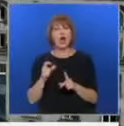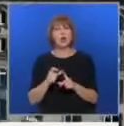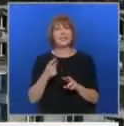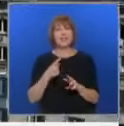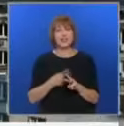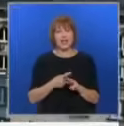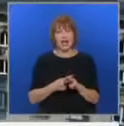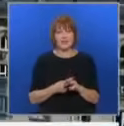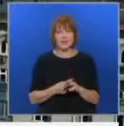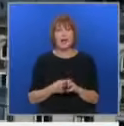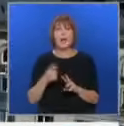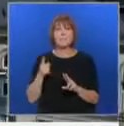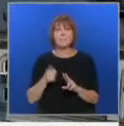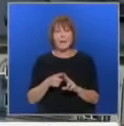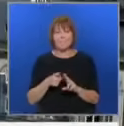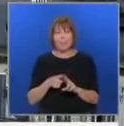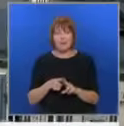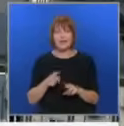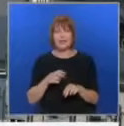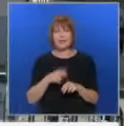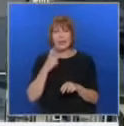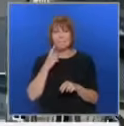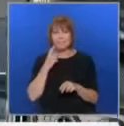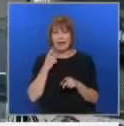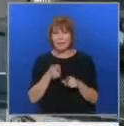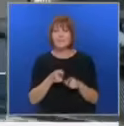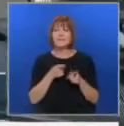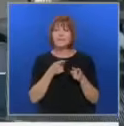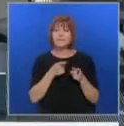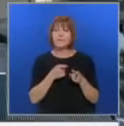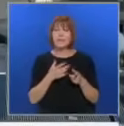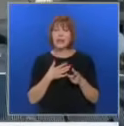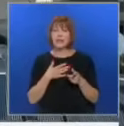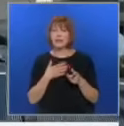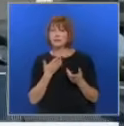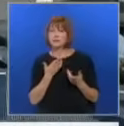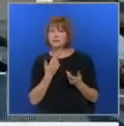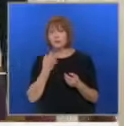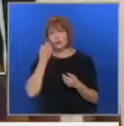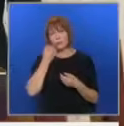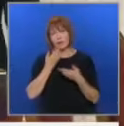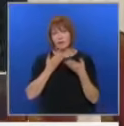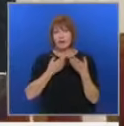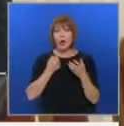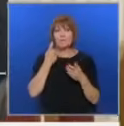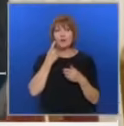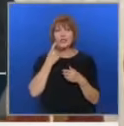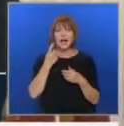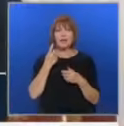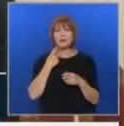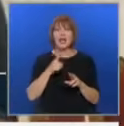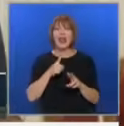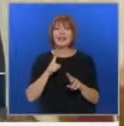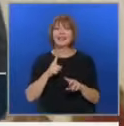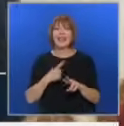от ППДБ все хора, с които партията на Борисов имала по думите и добър диалог, а именно Божидар Божанов, Надежда